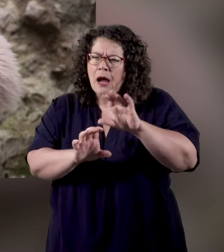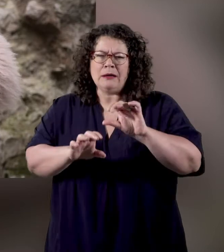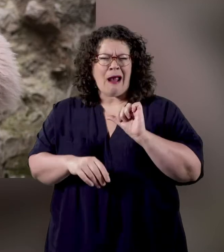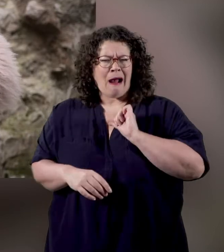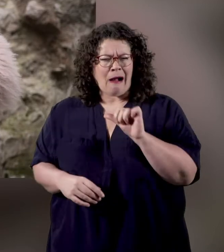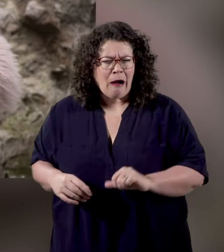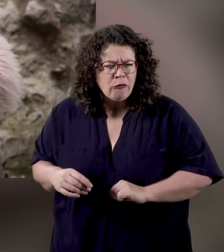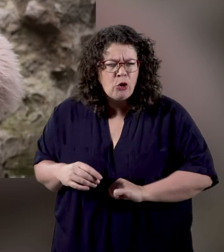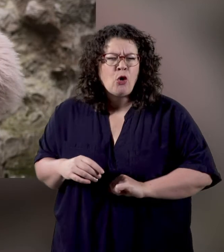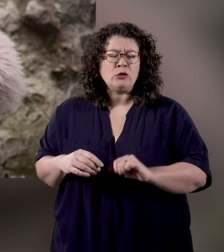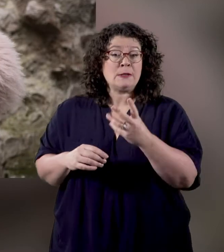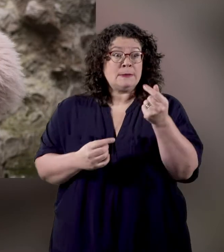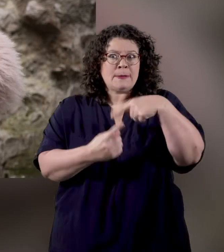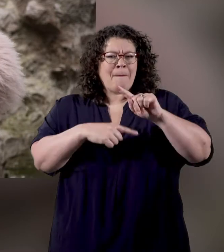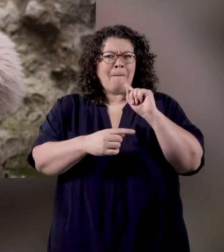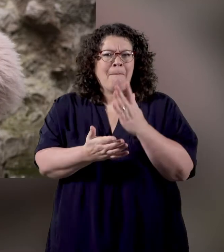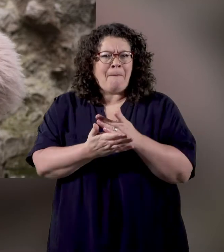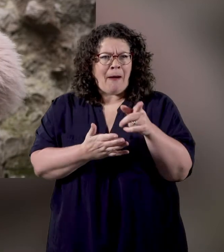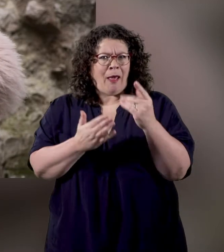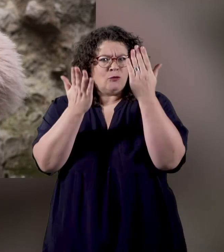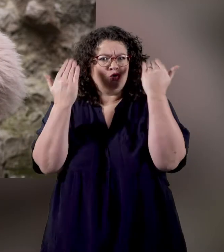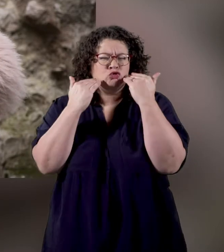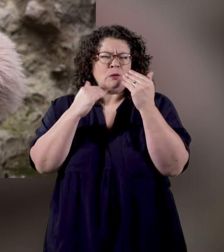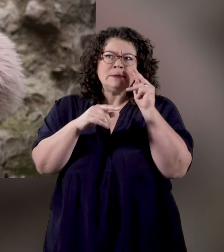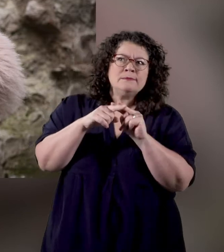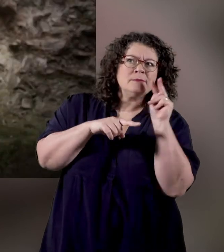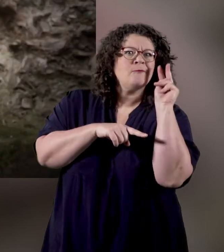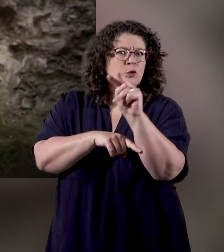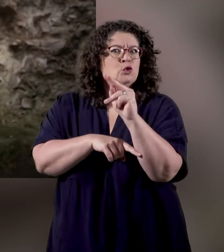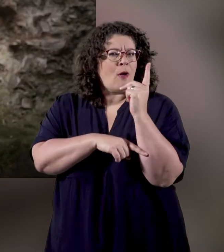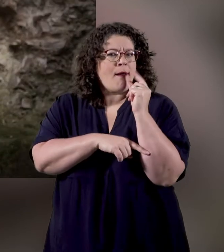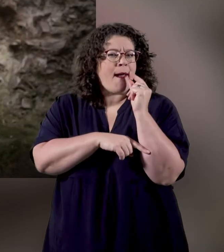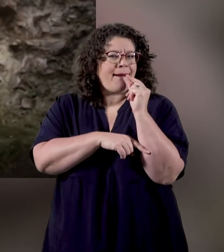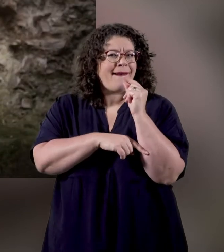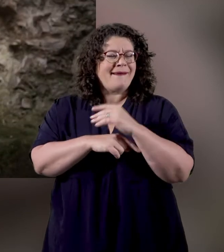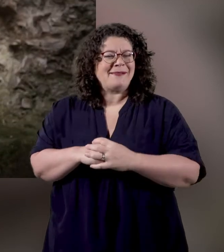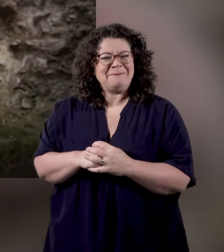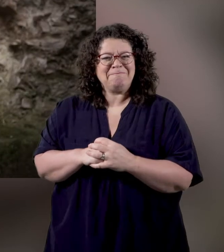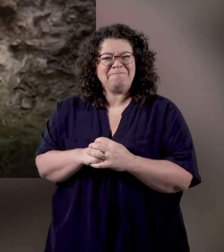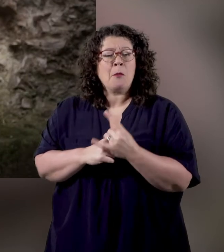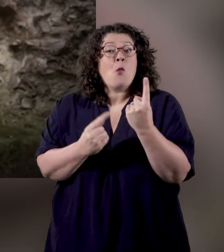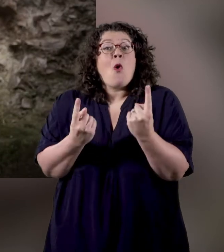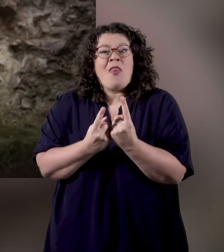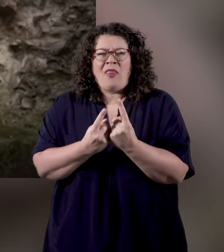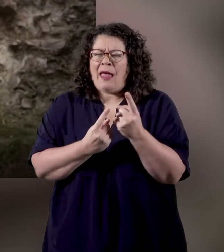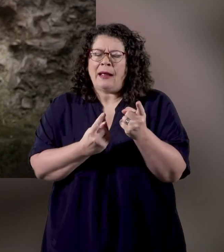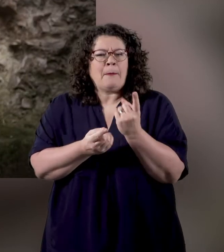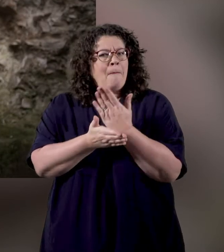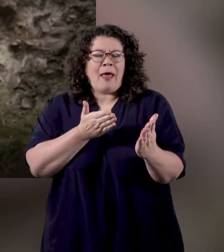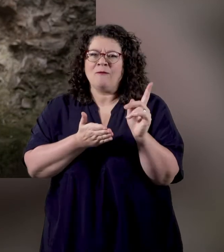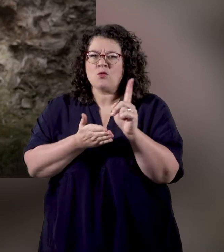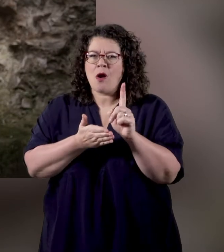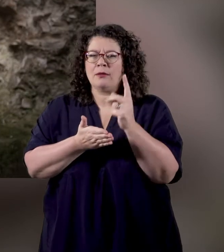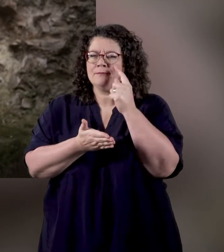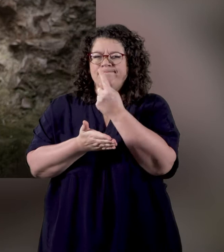amaethyddiaeth, ac oedd rhai yn credu bod nhw'n gallu weld mewn i'r dyfodol. Ond un peth o'n nhw ddim yn credu ynddo,